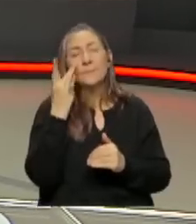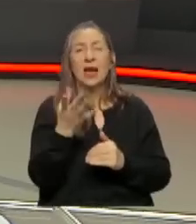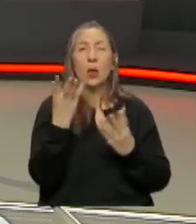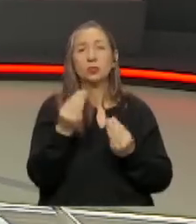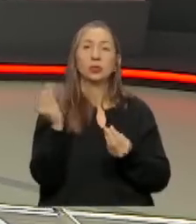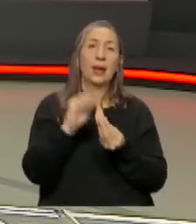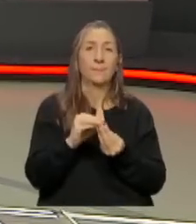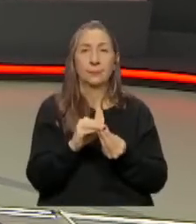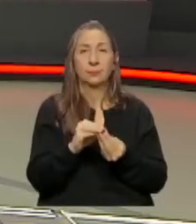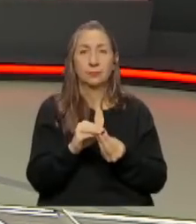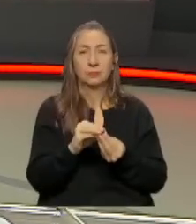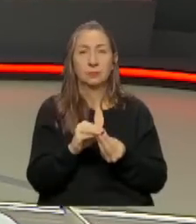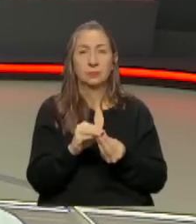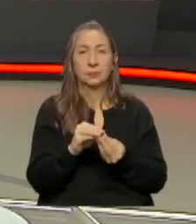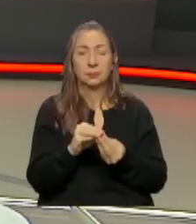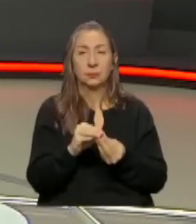belirlensin zam.